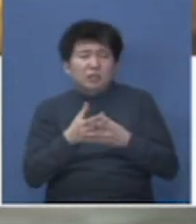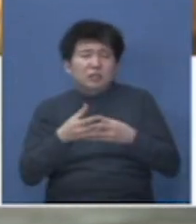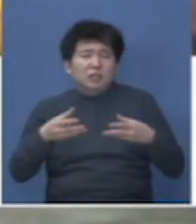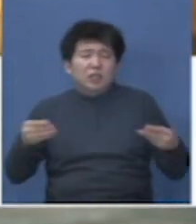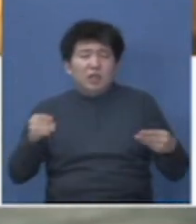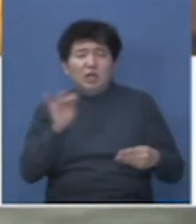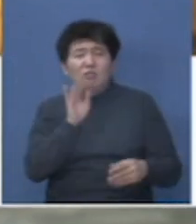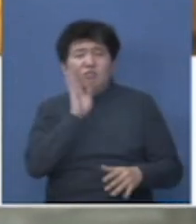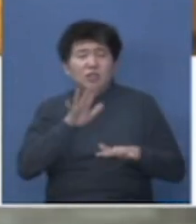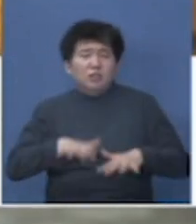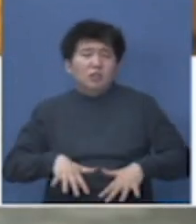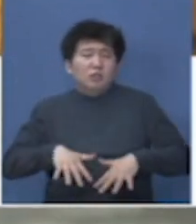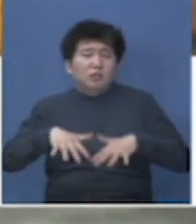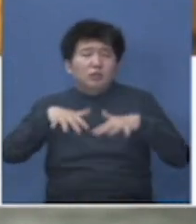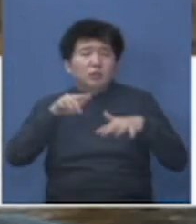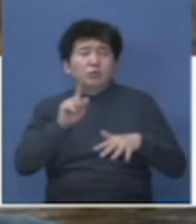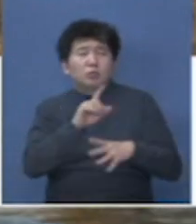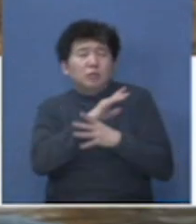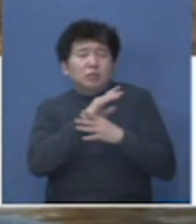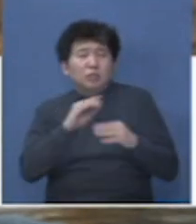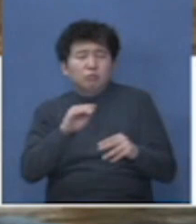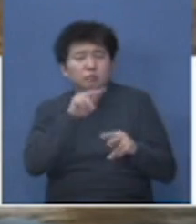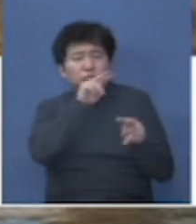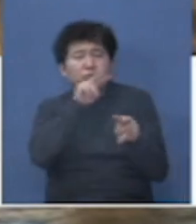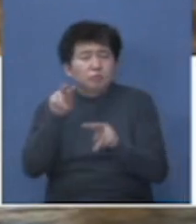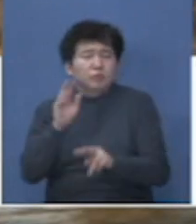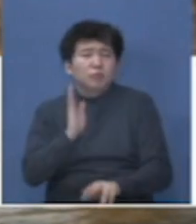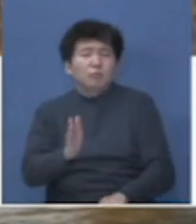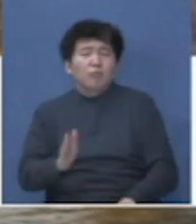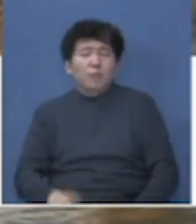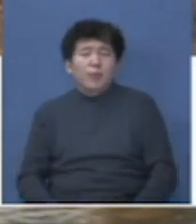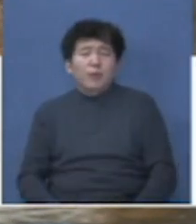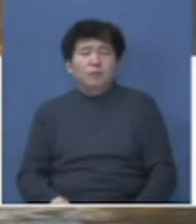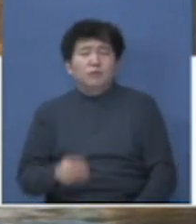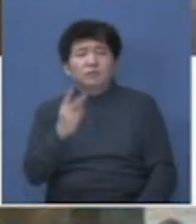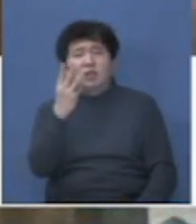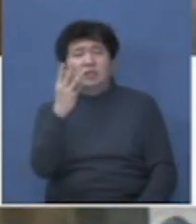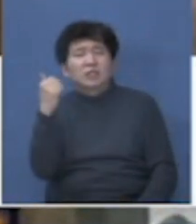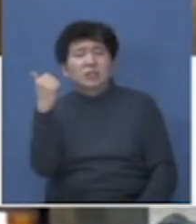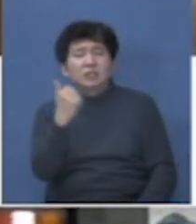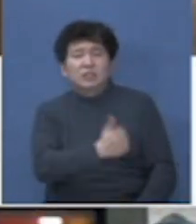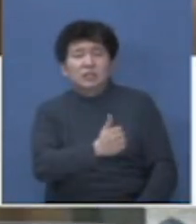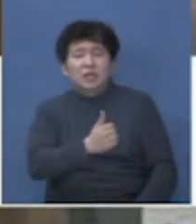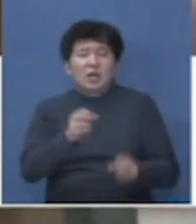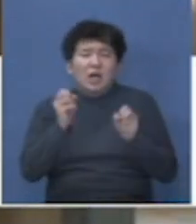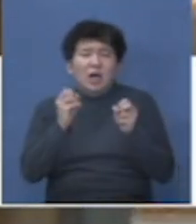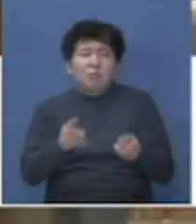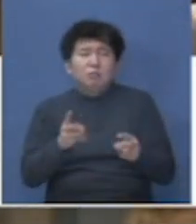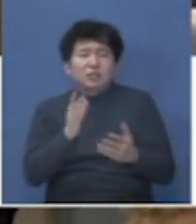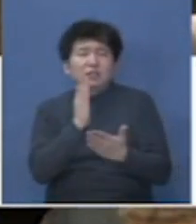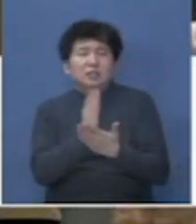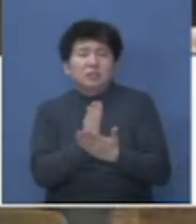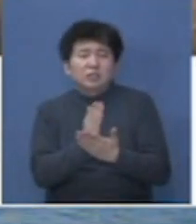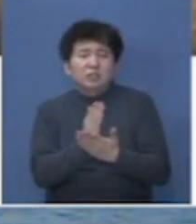көтерілу қаупін бақылауда ұстайтын боламыз. Алдағы 2-3 апта көлемінде әлі қауіп бар. Сондықтан